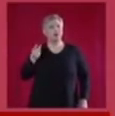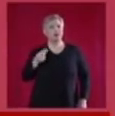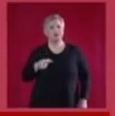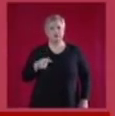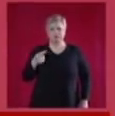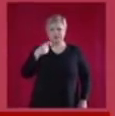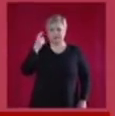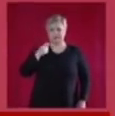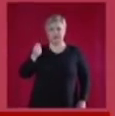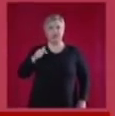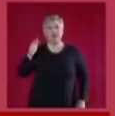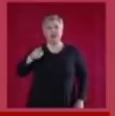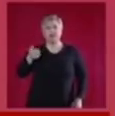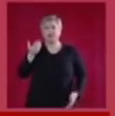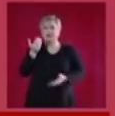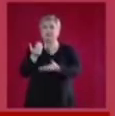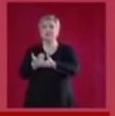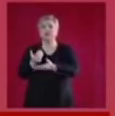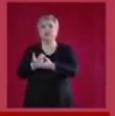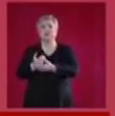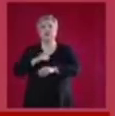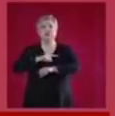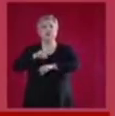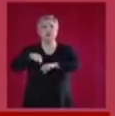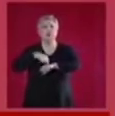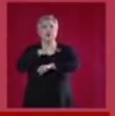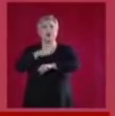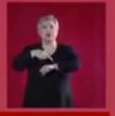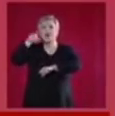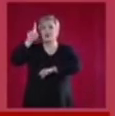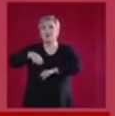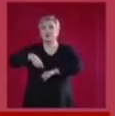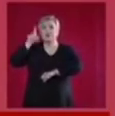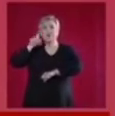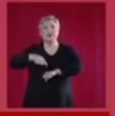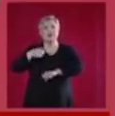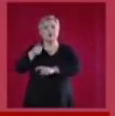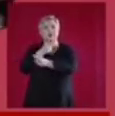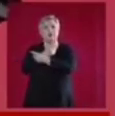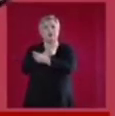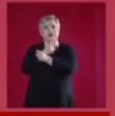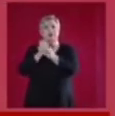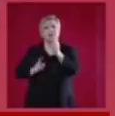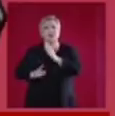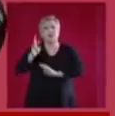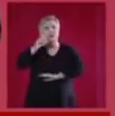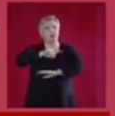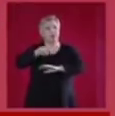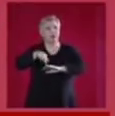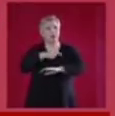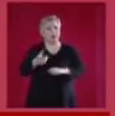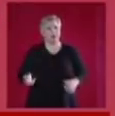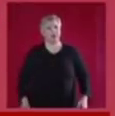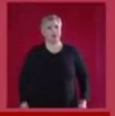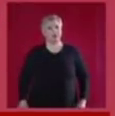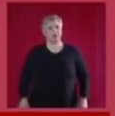για δωδεκάωρο για τη θεσμοθέτηση του κορου εργασίας στην αυστρία με τη φράση του ομοϊδεάτη του εδώ του κυρίου